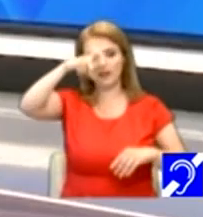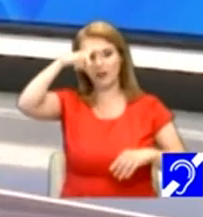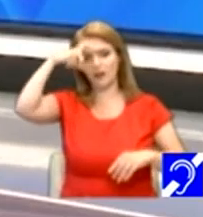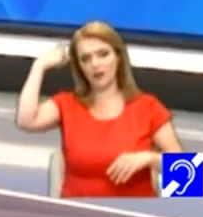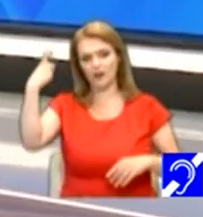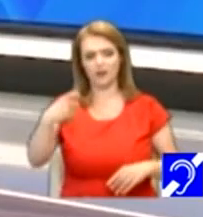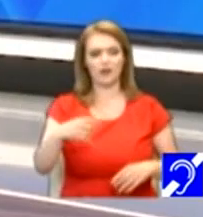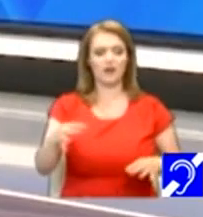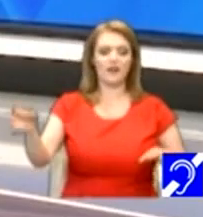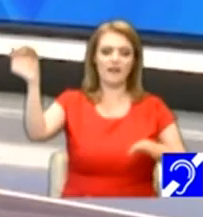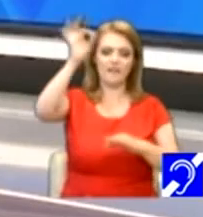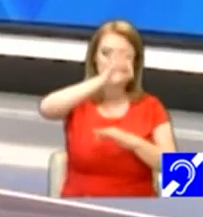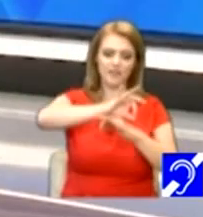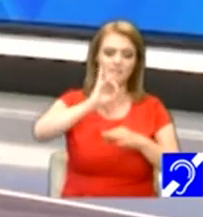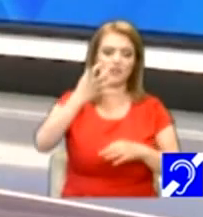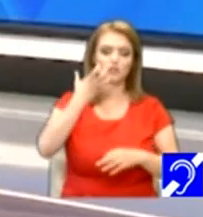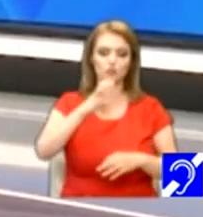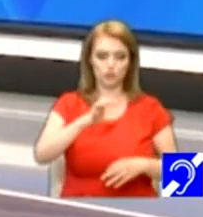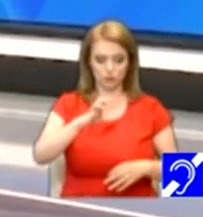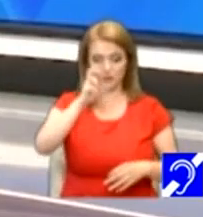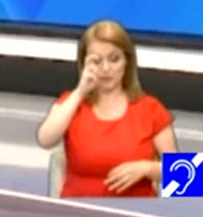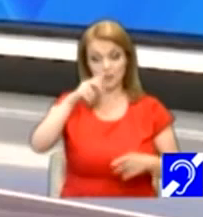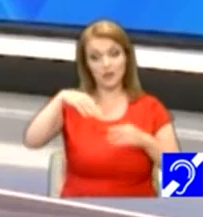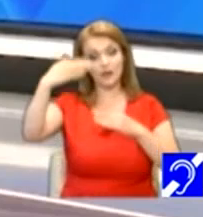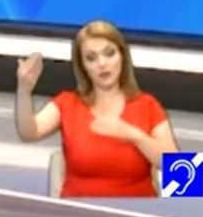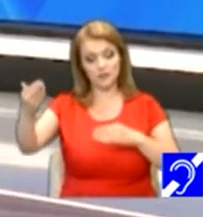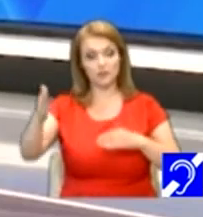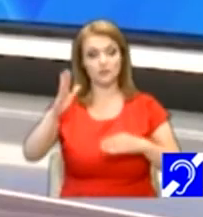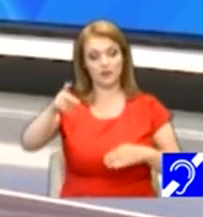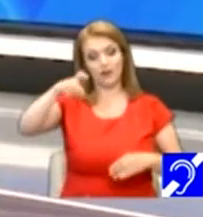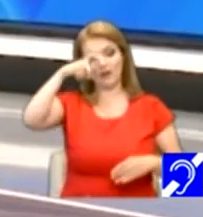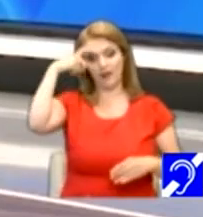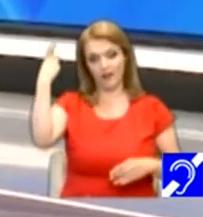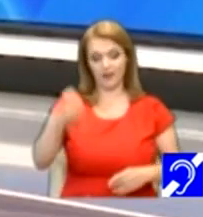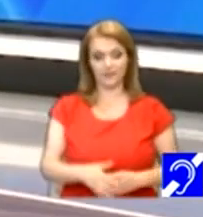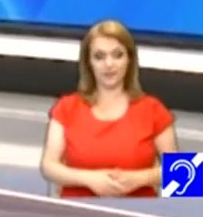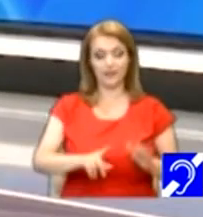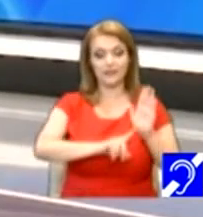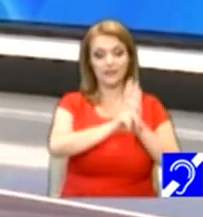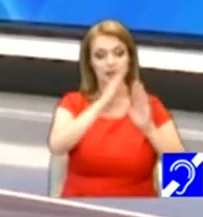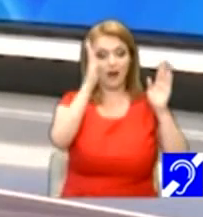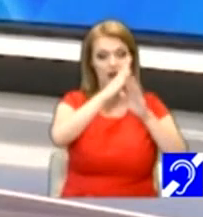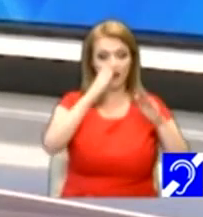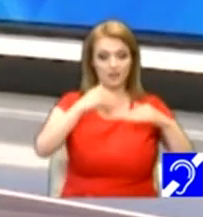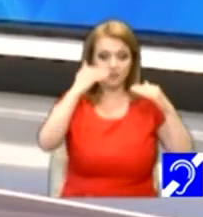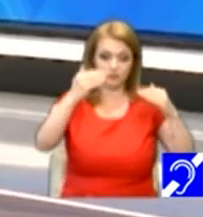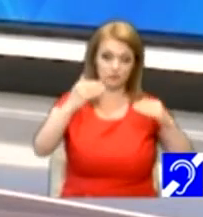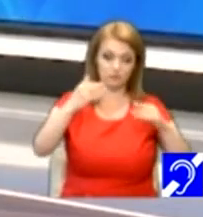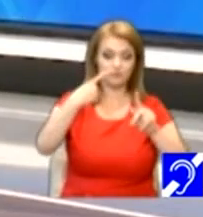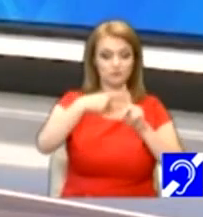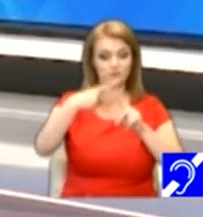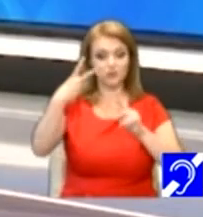Crișana, Banat, în vestul și sudul Olteniei, în timp ce în restul teritoriului vremea va fi călduroasă, iar temperaturile se vor situa în general